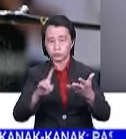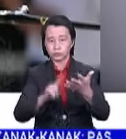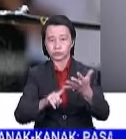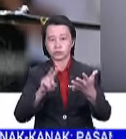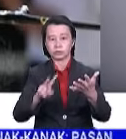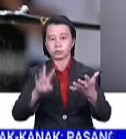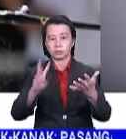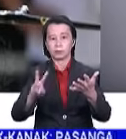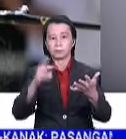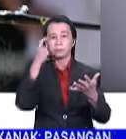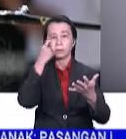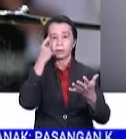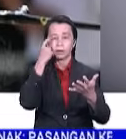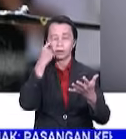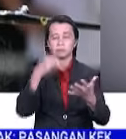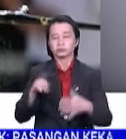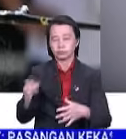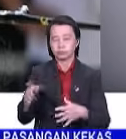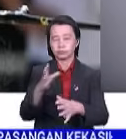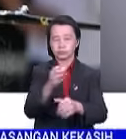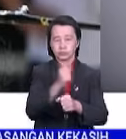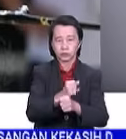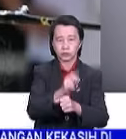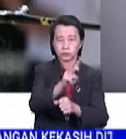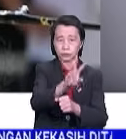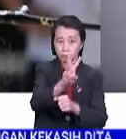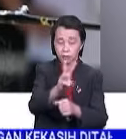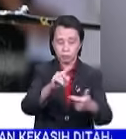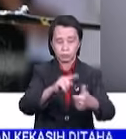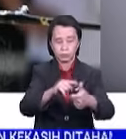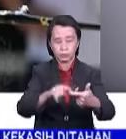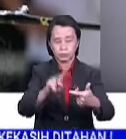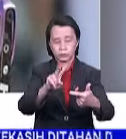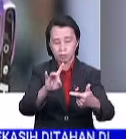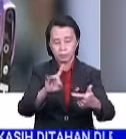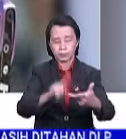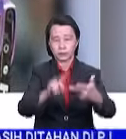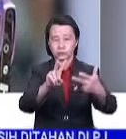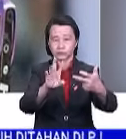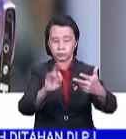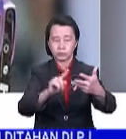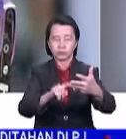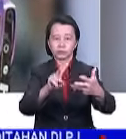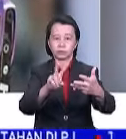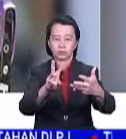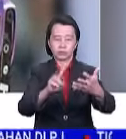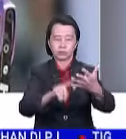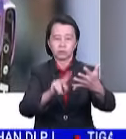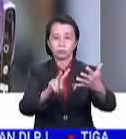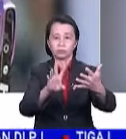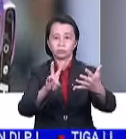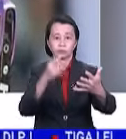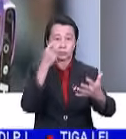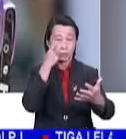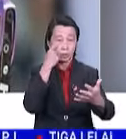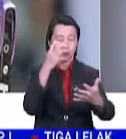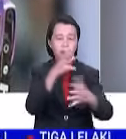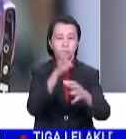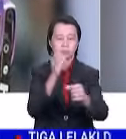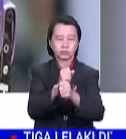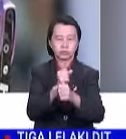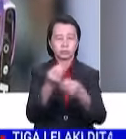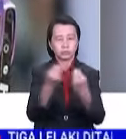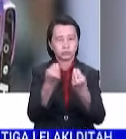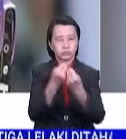dan 26/30 mencatat 26 28 29 26 dan 27 mata sekaligus